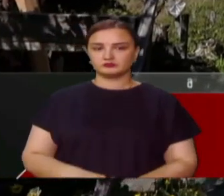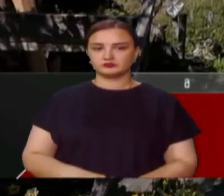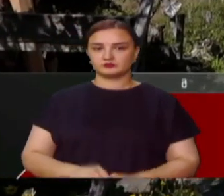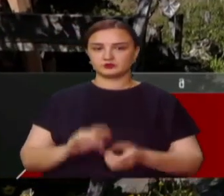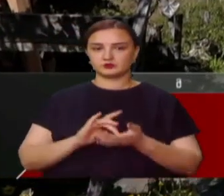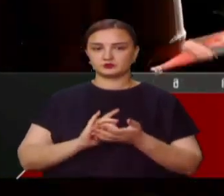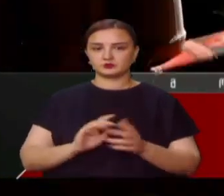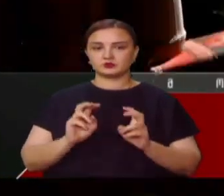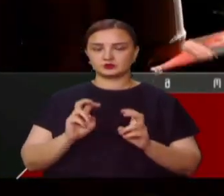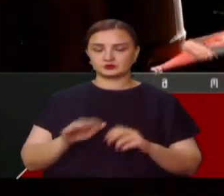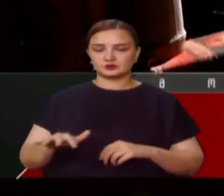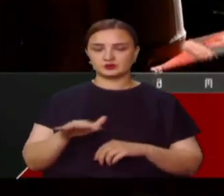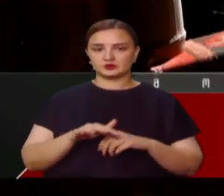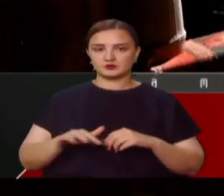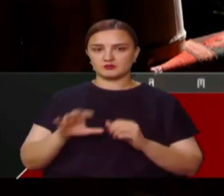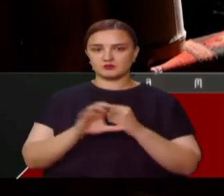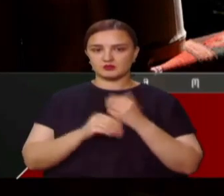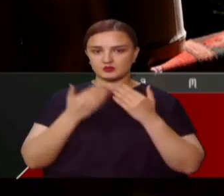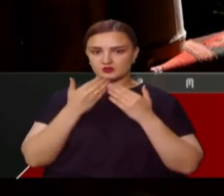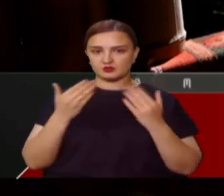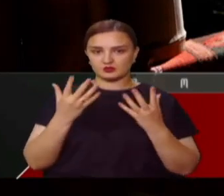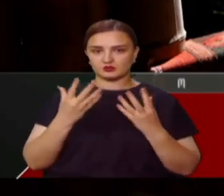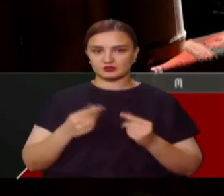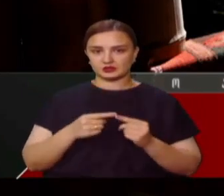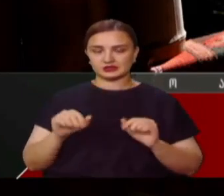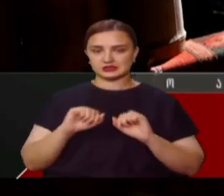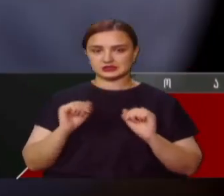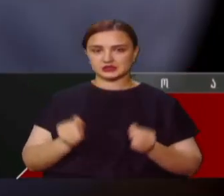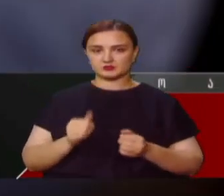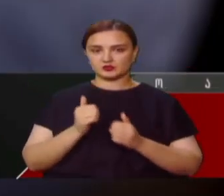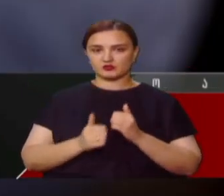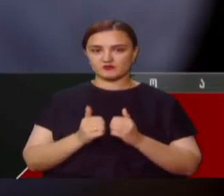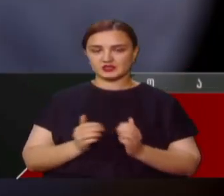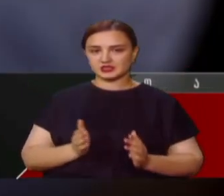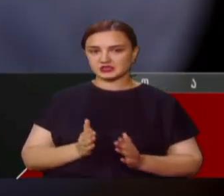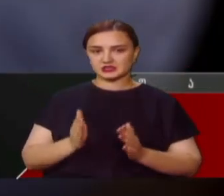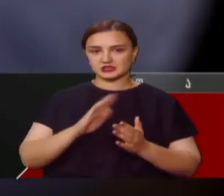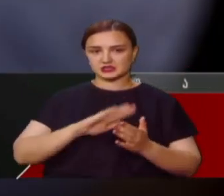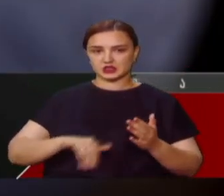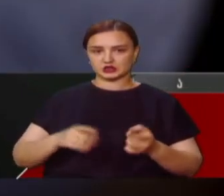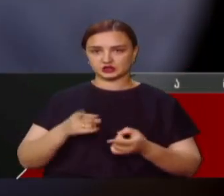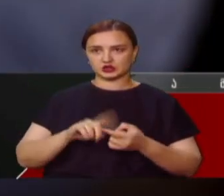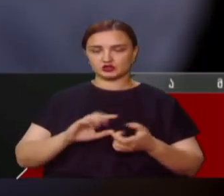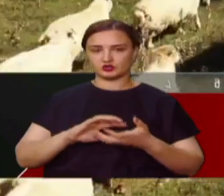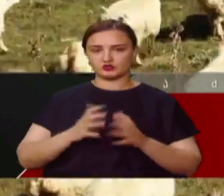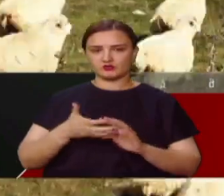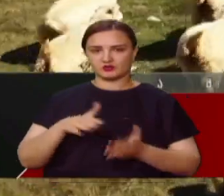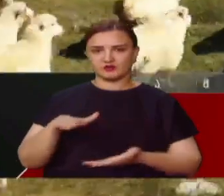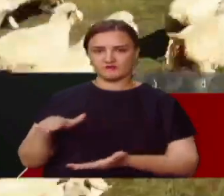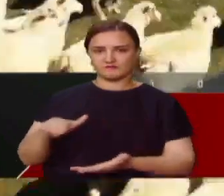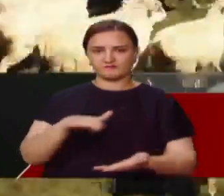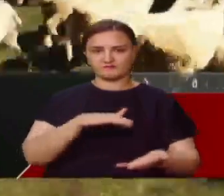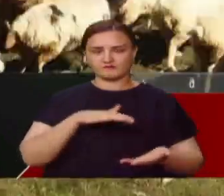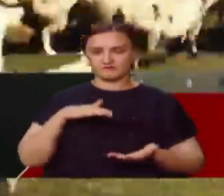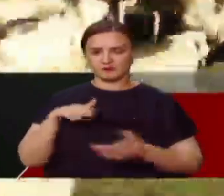ტურისტული სეზონი ამ ხარეში ბოლო დღეებს ითვლის. ზამთარი კი თუშეთში ყოველთვის უგზოობასთან ასოცირდება. დითოლობა საავტომობილო გზის